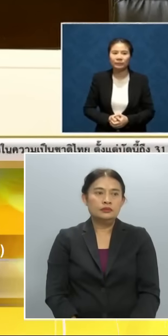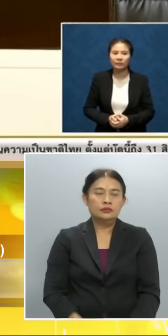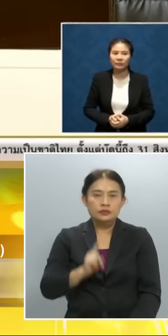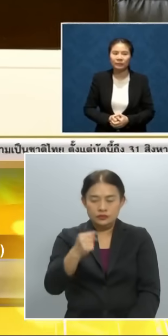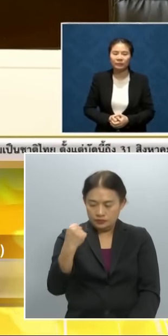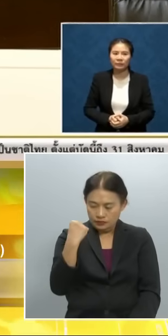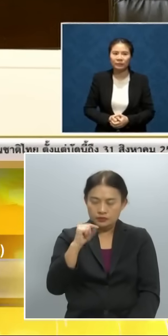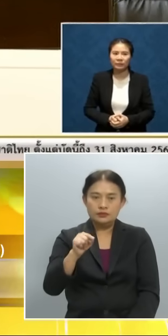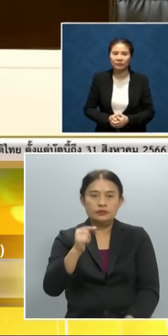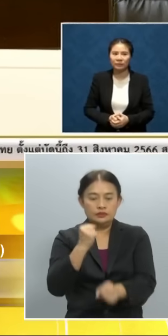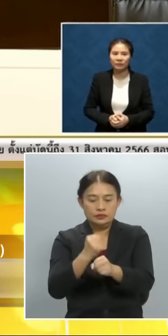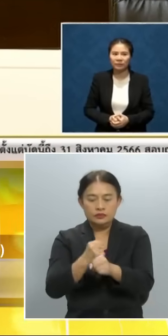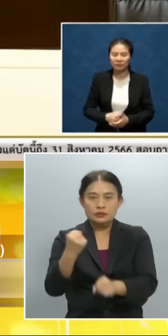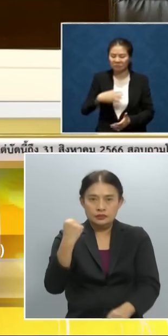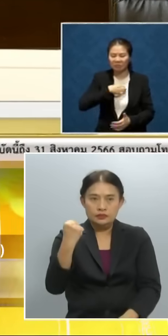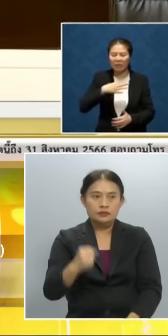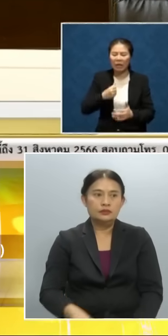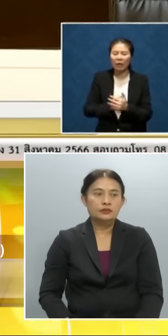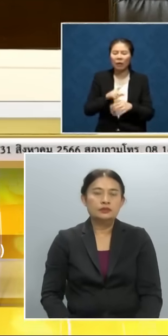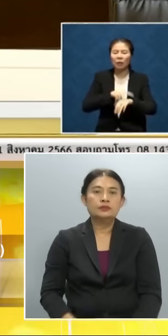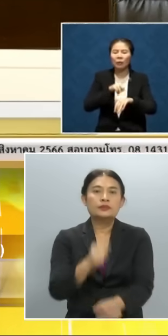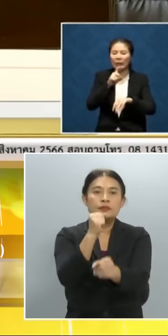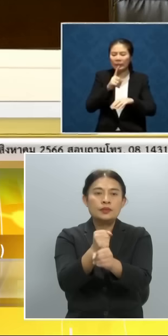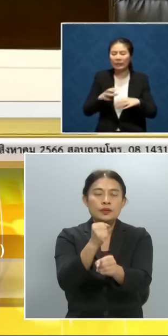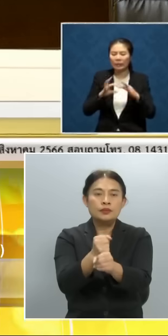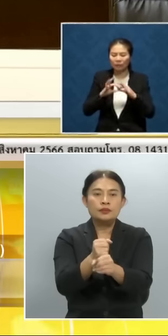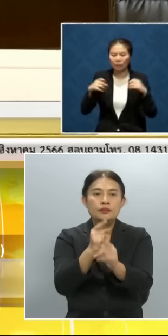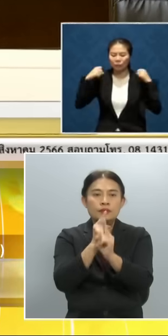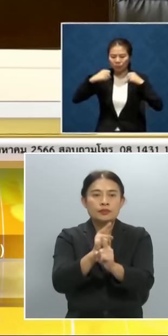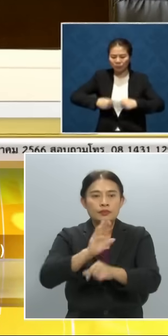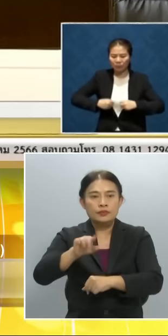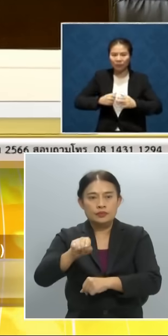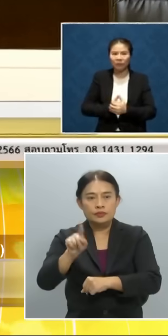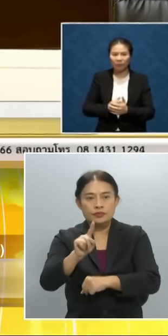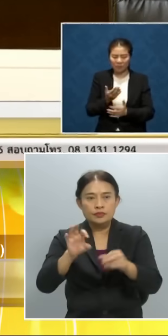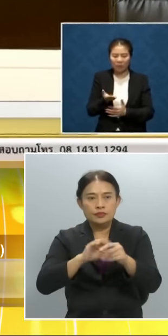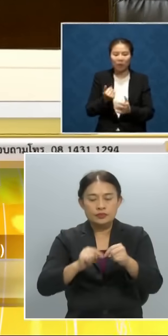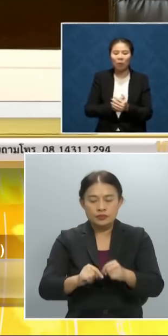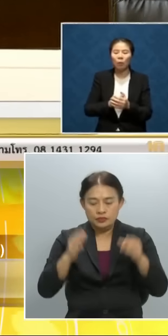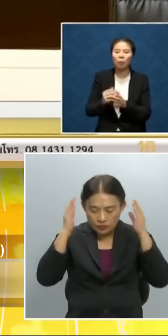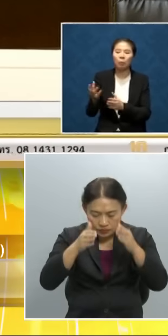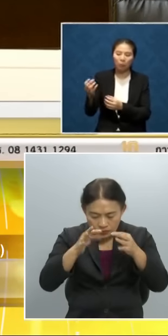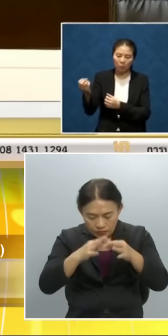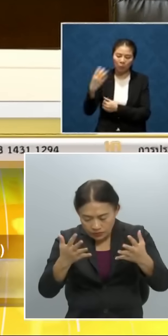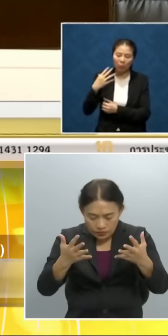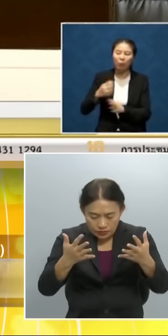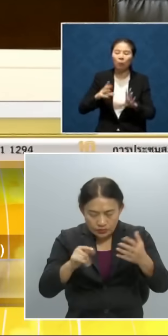งนะครับก็ต้องทำงานเข้มแข็งแล้วก็ทำงานอย่างมีวุฒิภาวะนะครับอย่าเสียสมาธิกับเรื่องที่